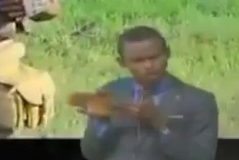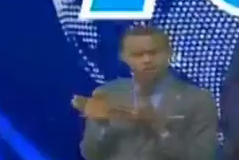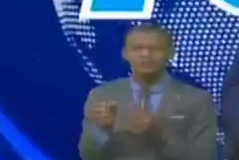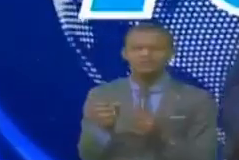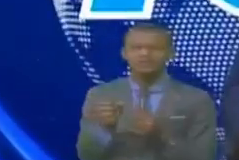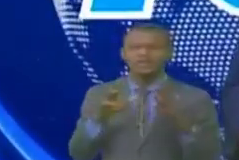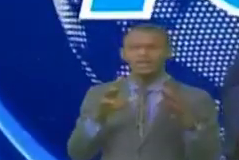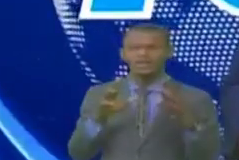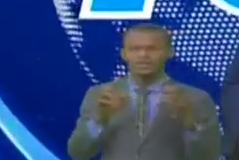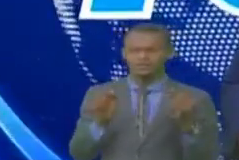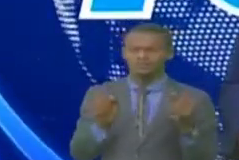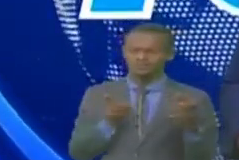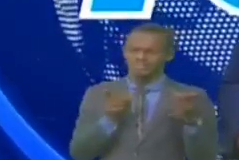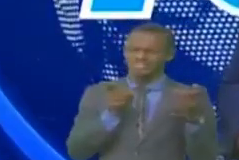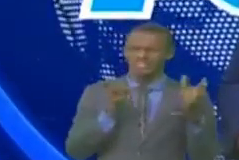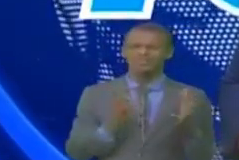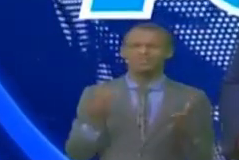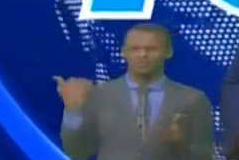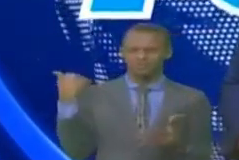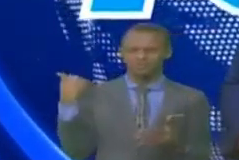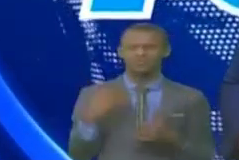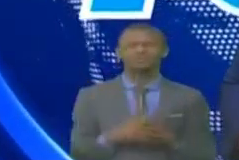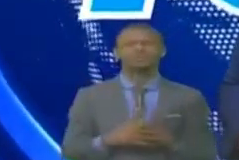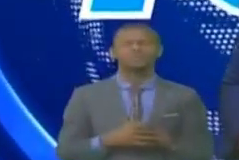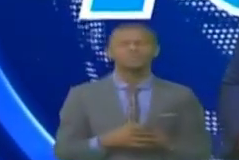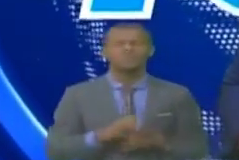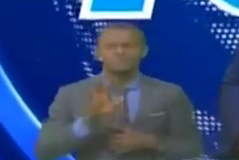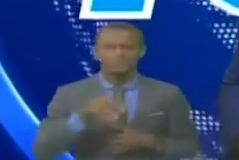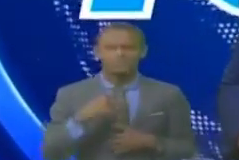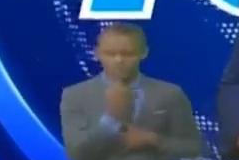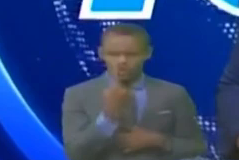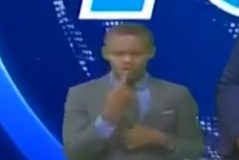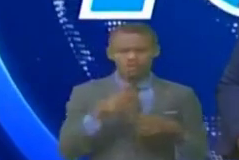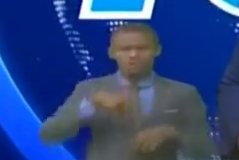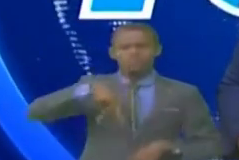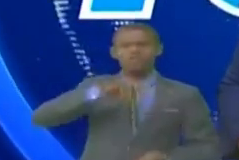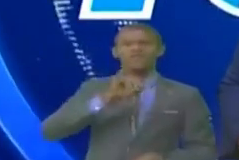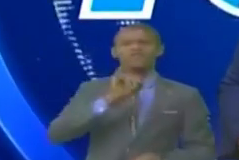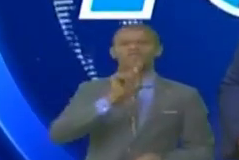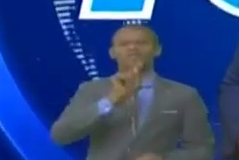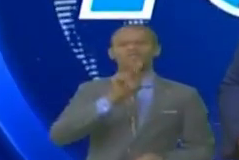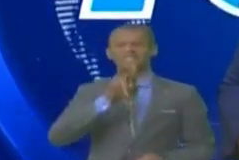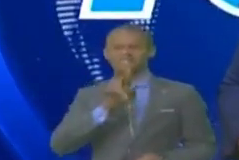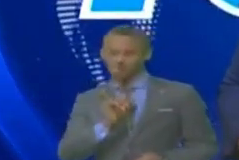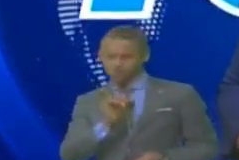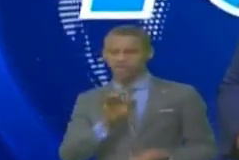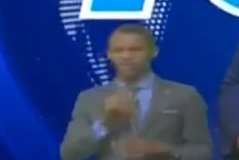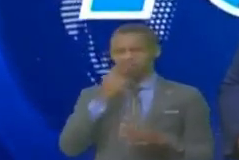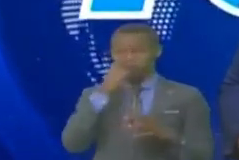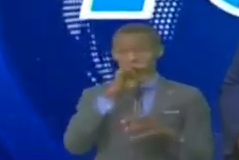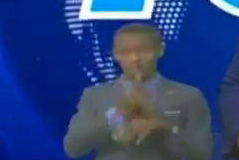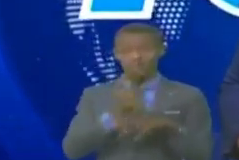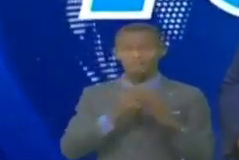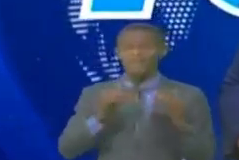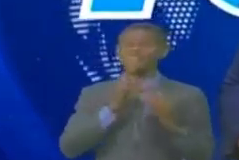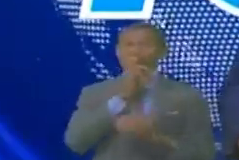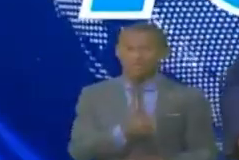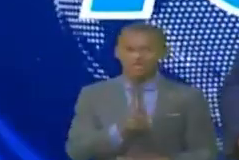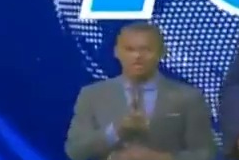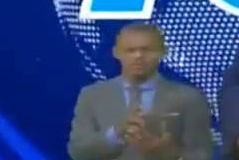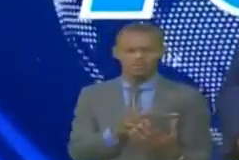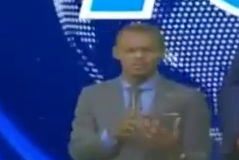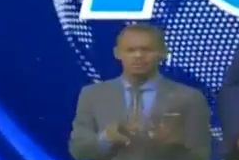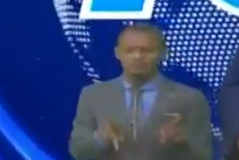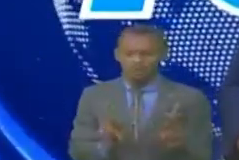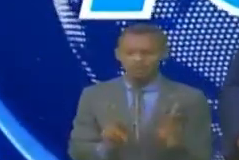Johnny. Toujours en Ituri, pour réparer et restaurer la paix dans cette partie du pays et aussi rapprocher les